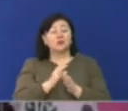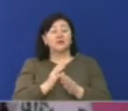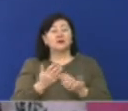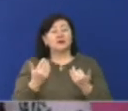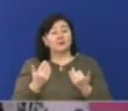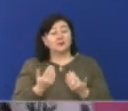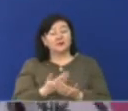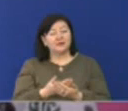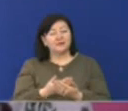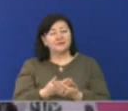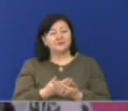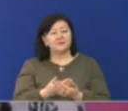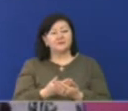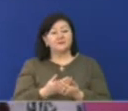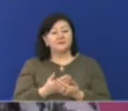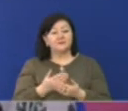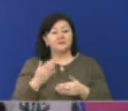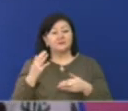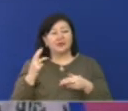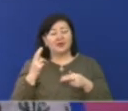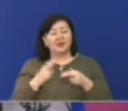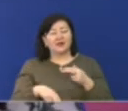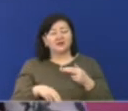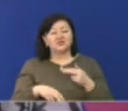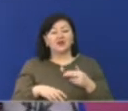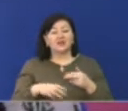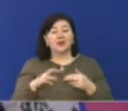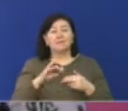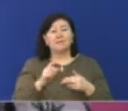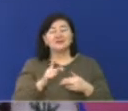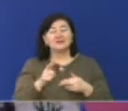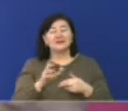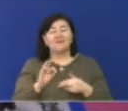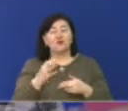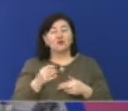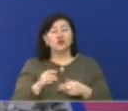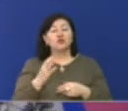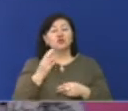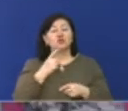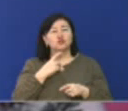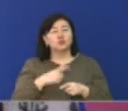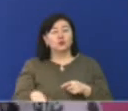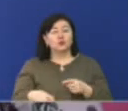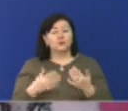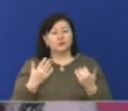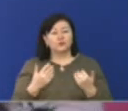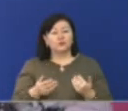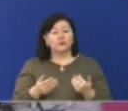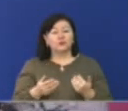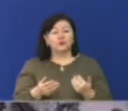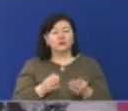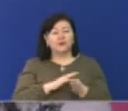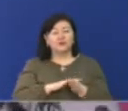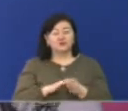этого окончанием мозгового штурма будет банк идей, которых мы придумаем. И в последующий год, возможно, мы сможем